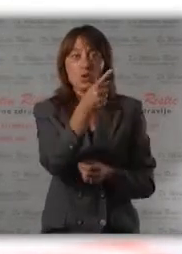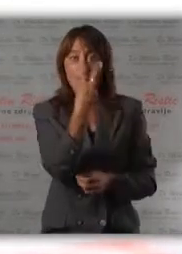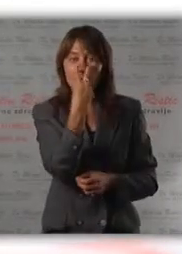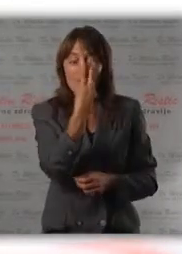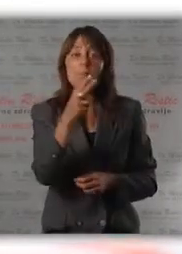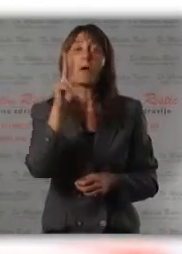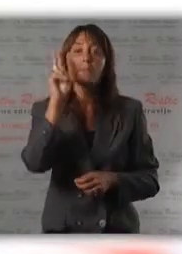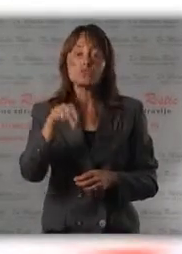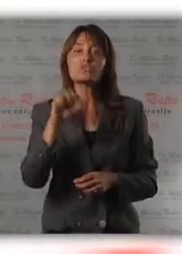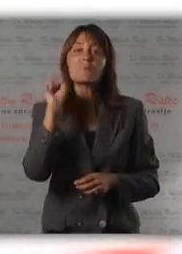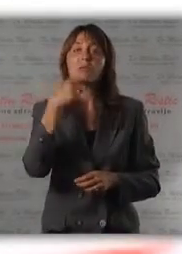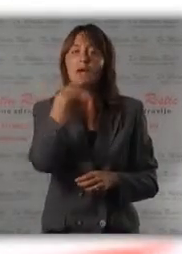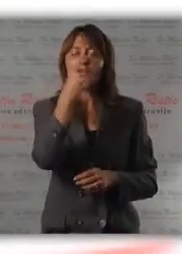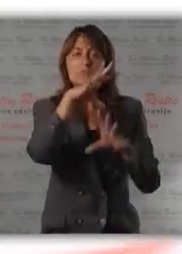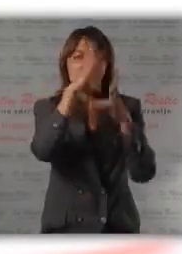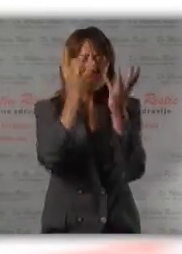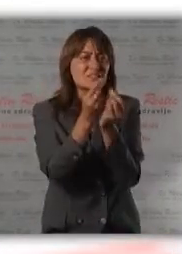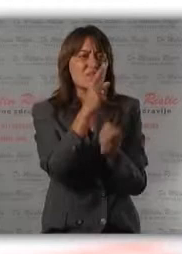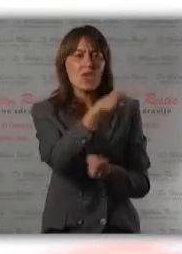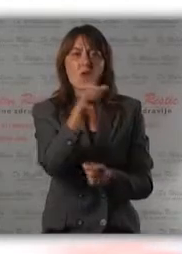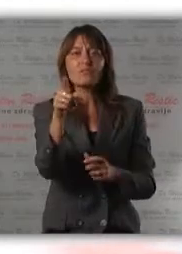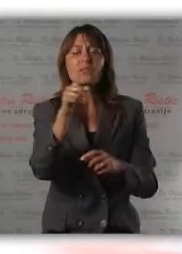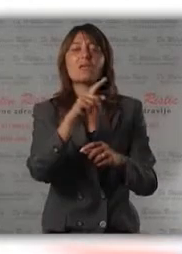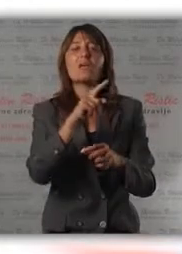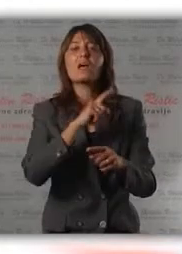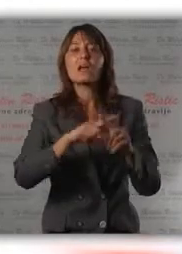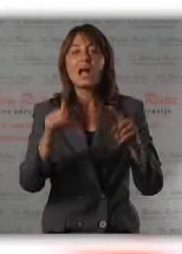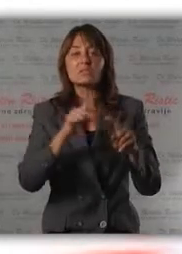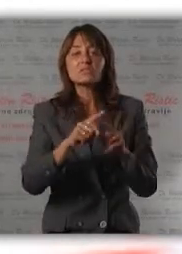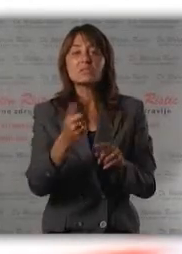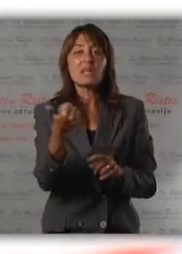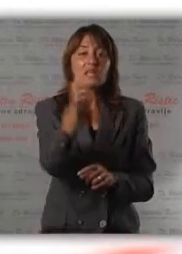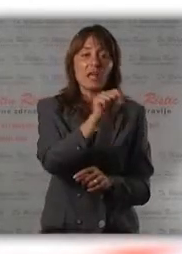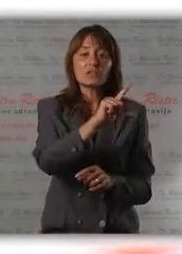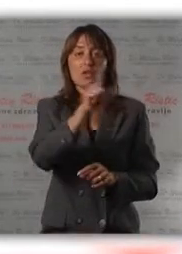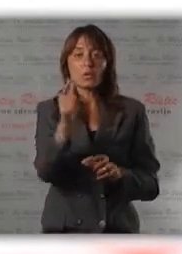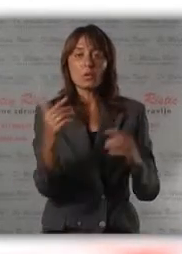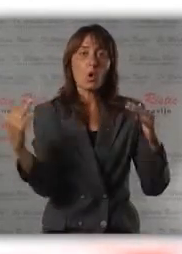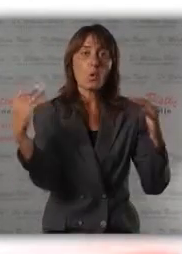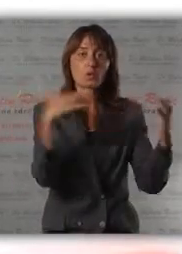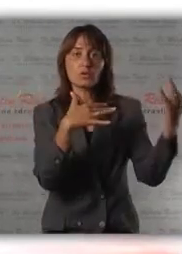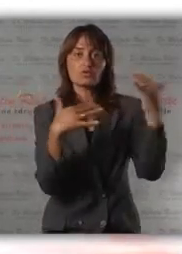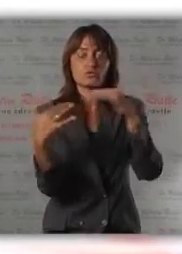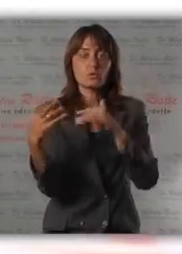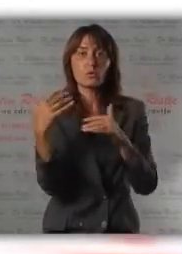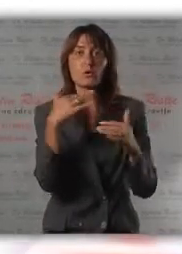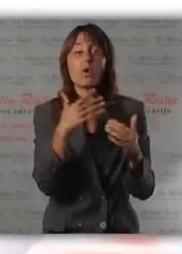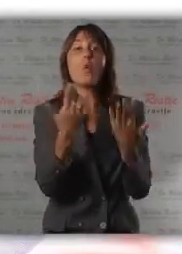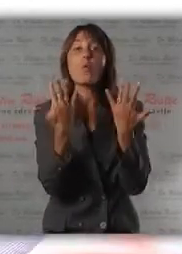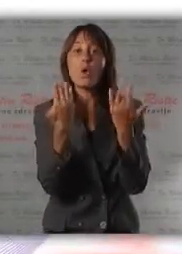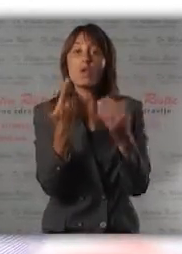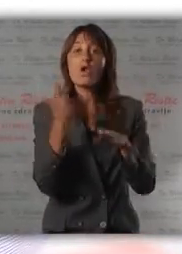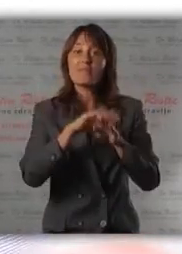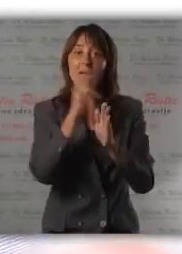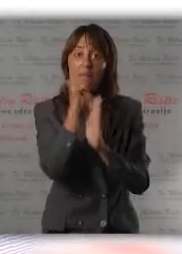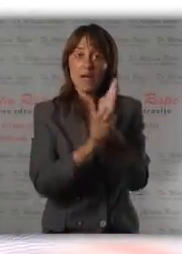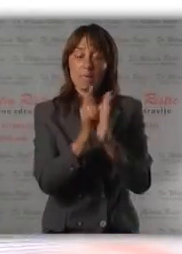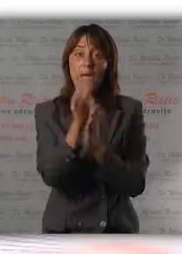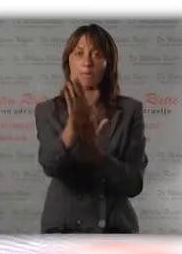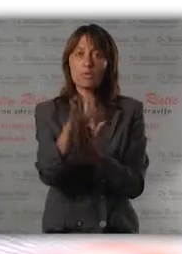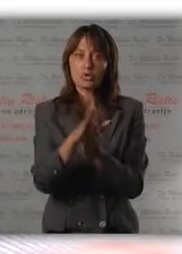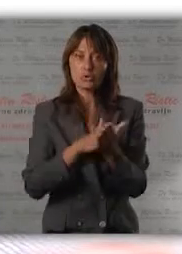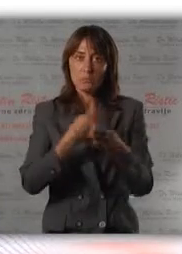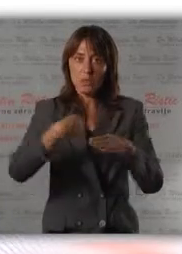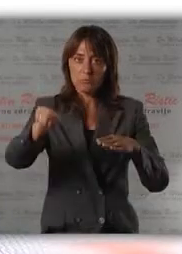uzmemo u obzir možemo da kažemo da svi ovi faktori rizika međusobno jedni na druge deluju. Ukoliko na vreme